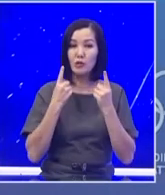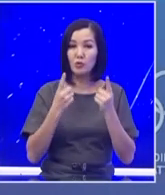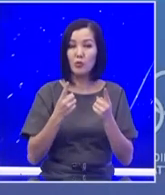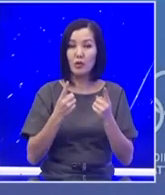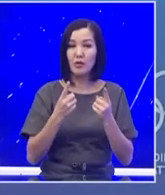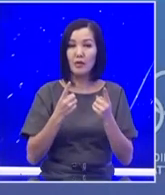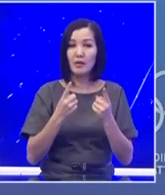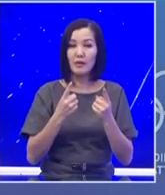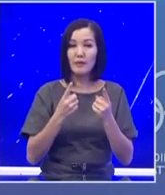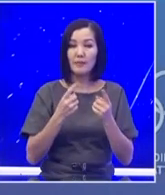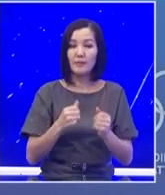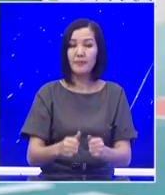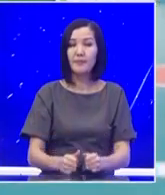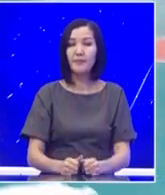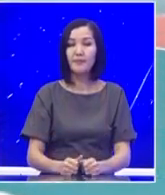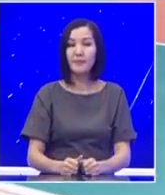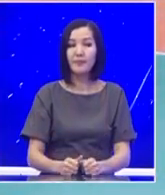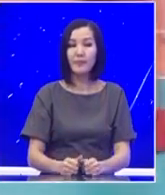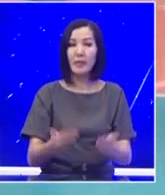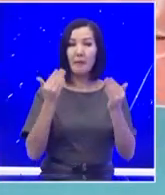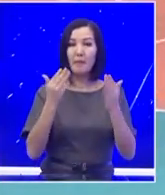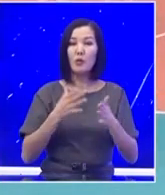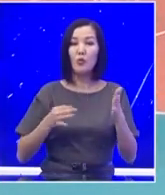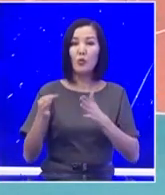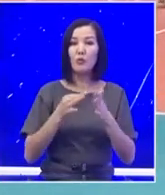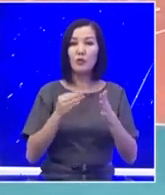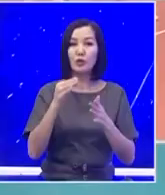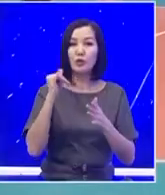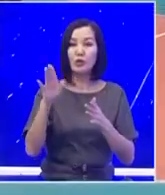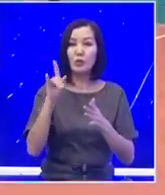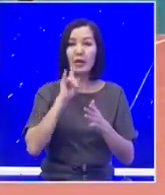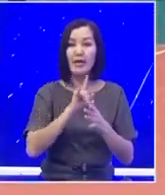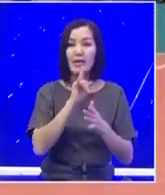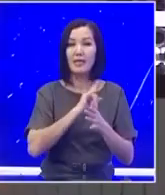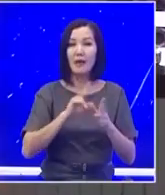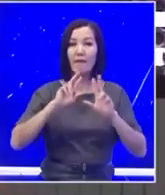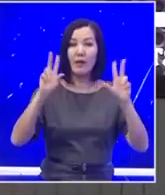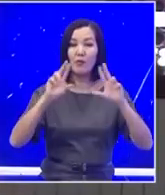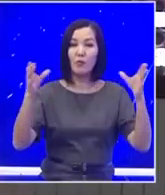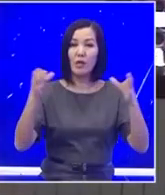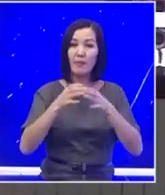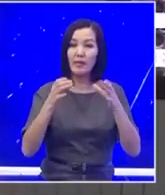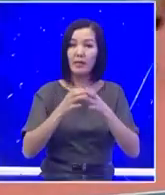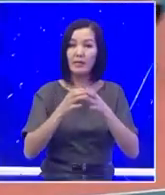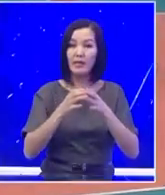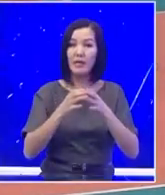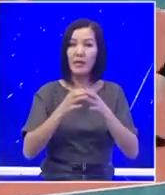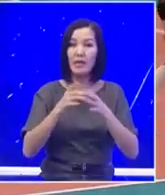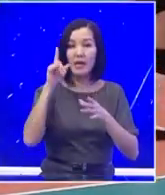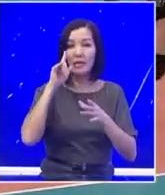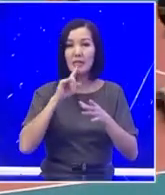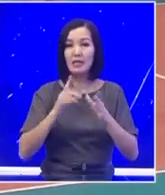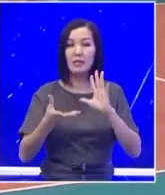жаңағы шаруаның бірі деп айтуға болады. Биыл облысымыздың жетісу әйелдер волейбол командасы ел біріншілігінде алдына жан салмай